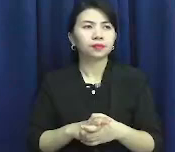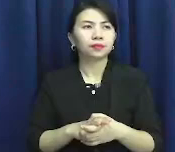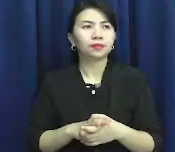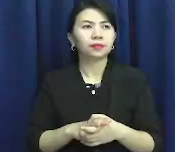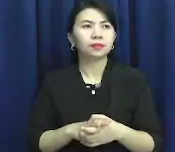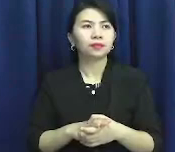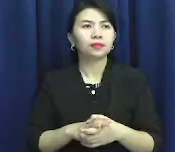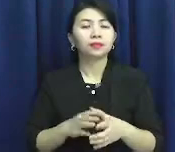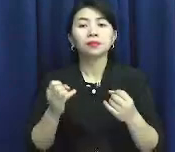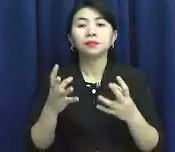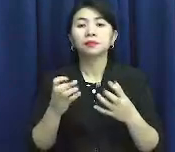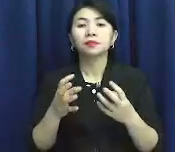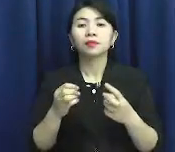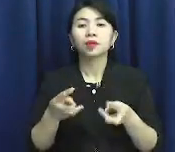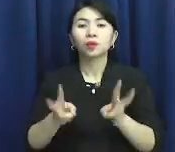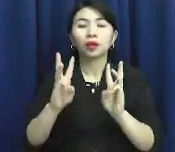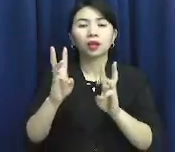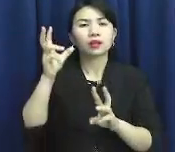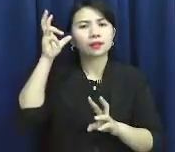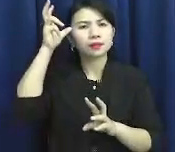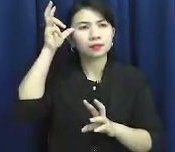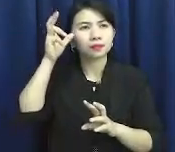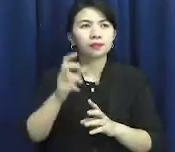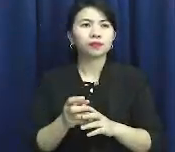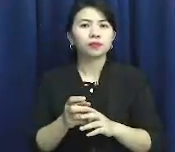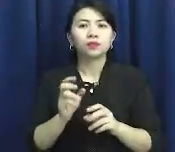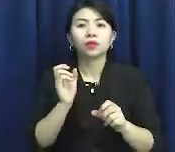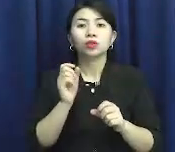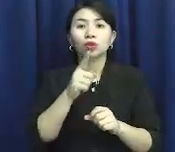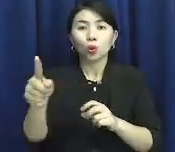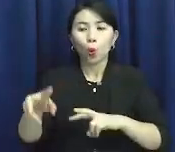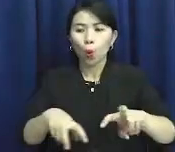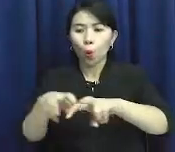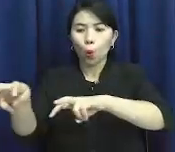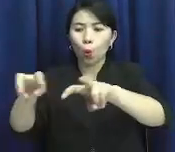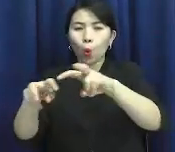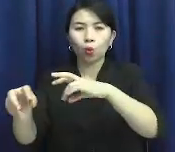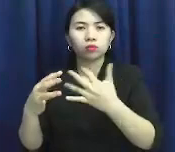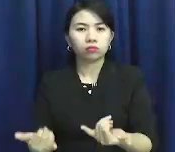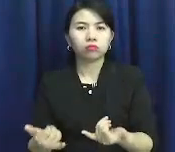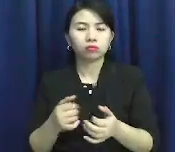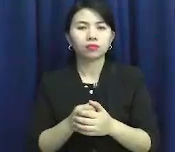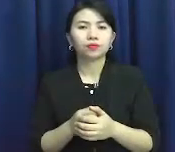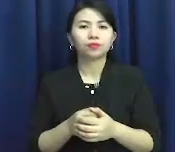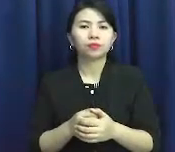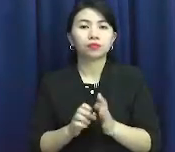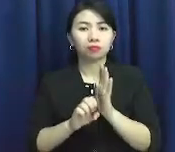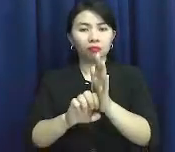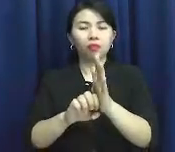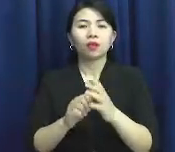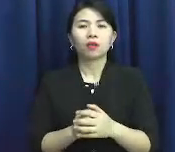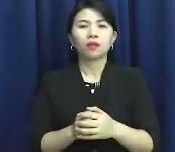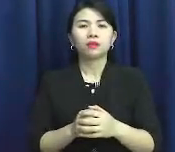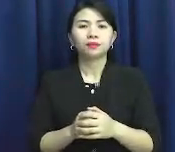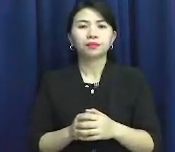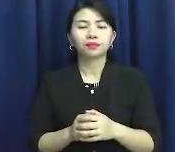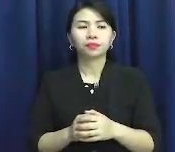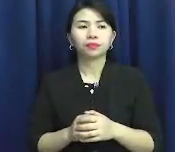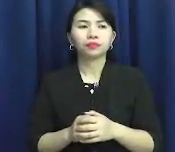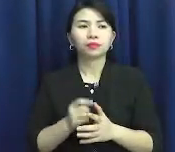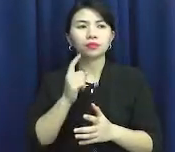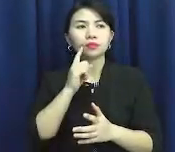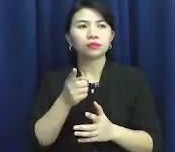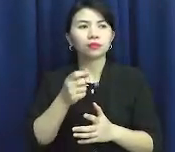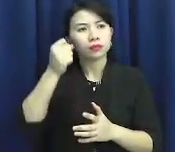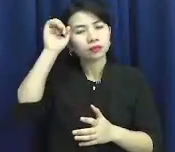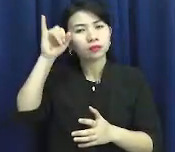maraming paraan ng Diablo para ligawin ka. Ngayong season na ito. Like for example, sabi nga